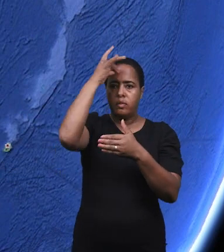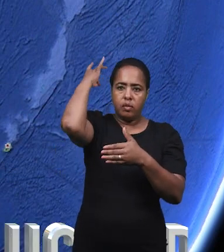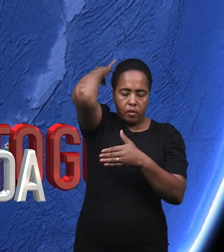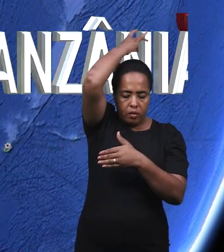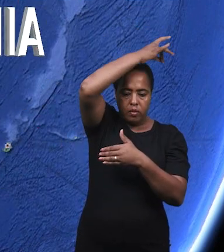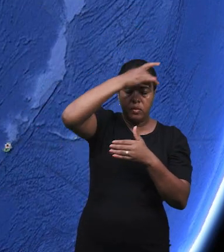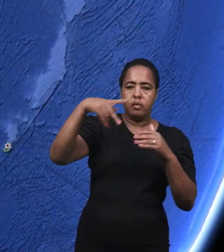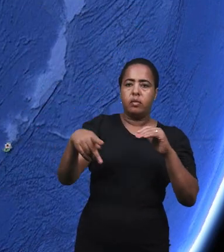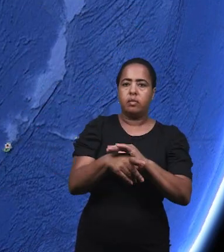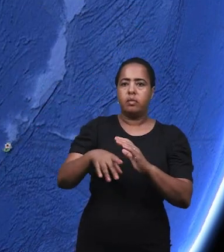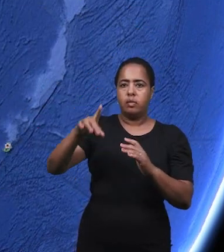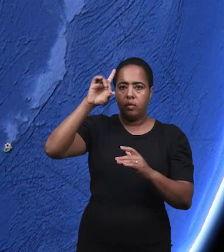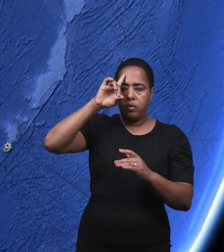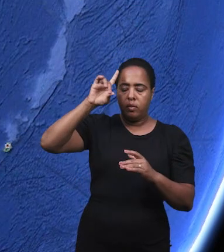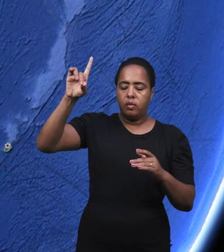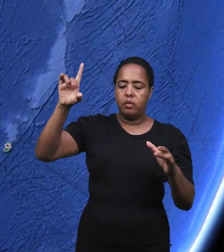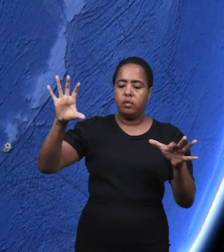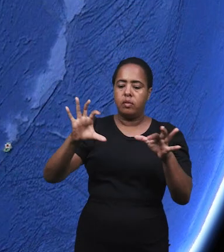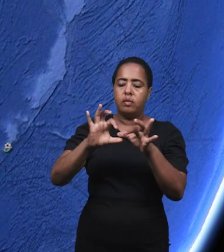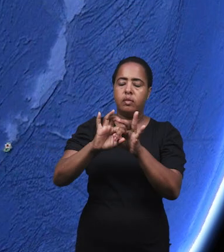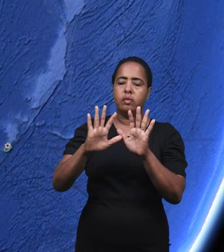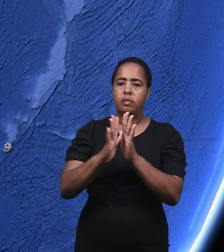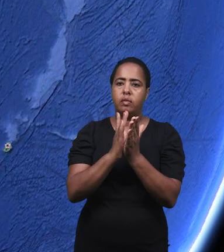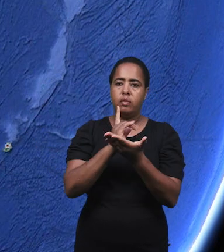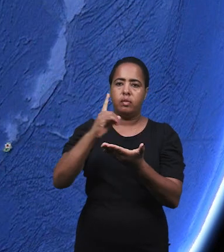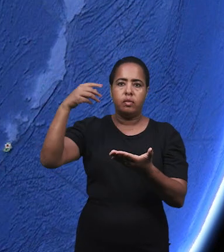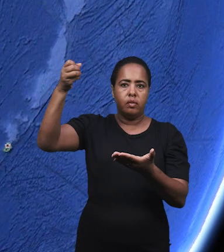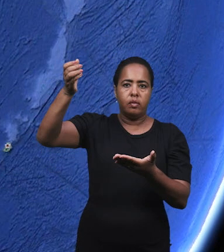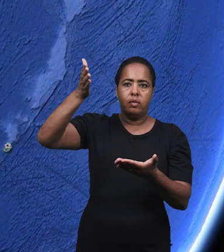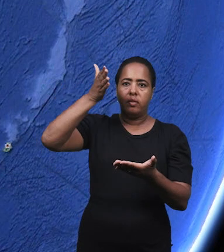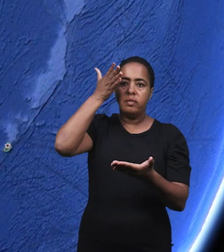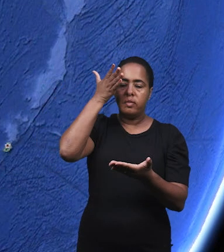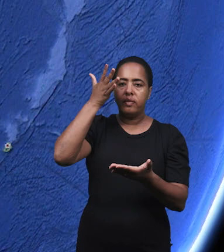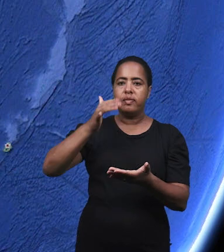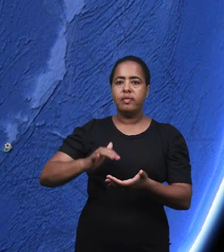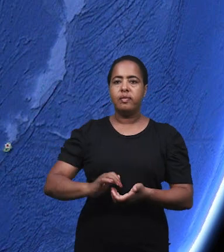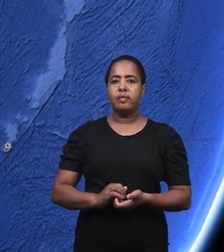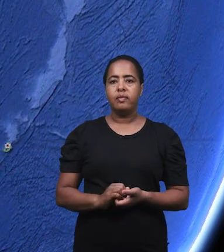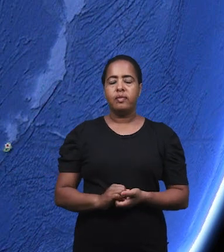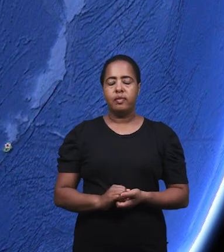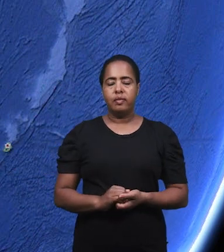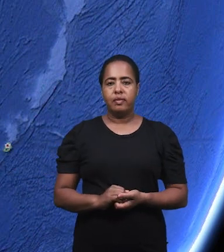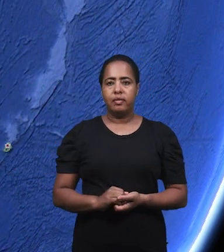direction du Saint-Esprit de Dieu et unies par la parole vivante.